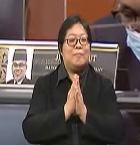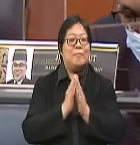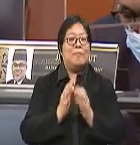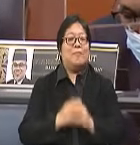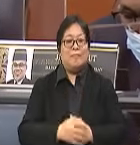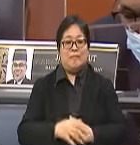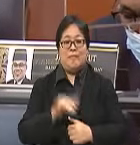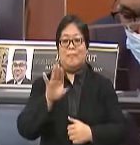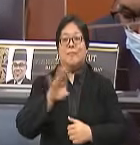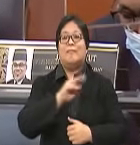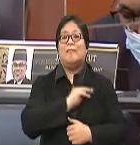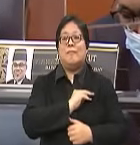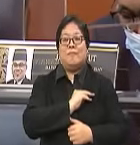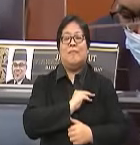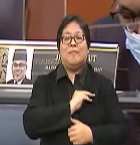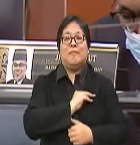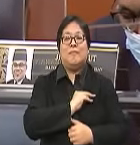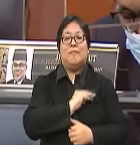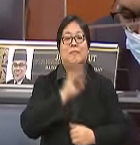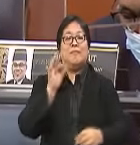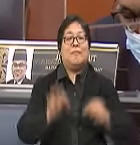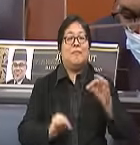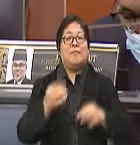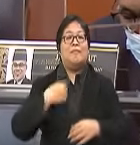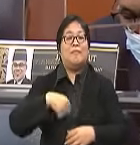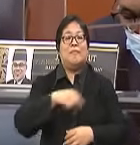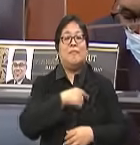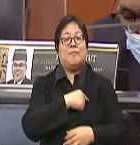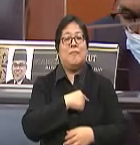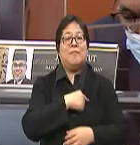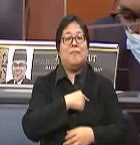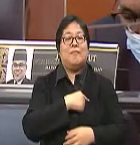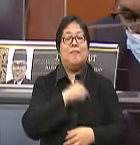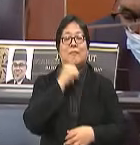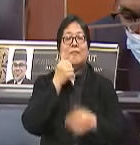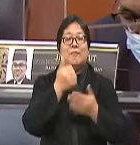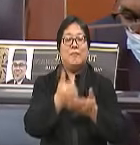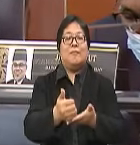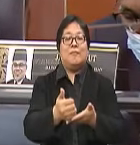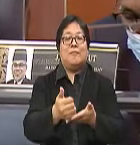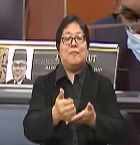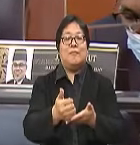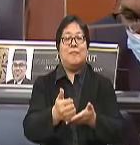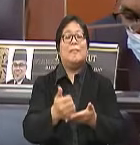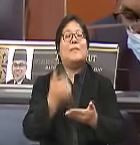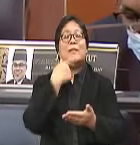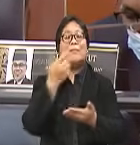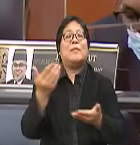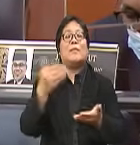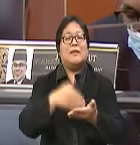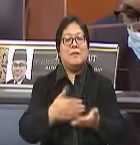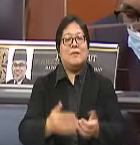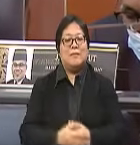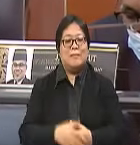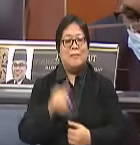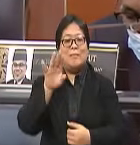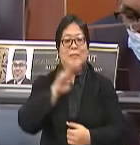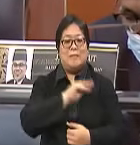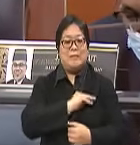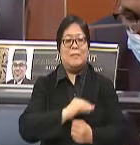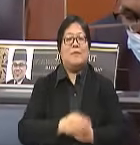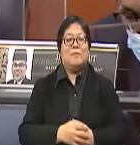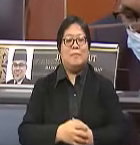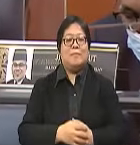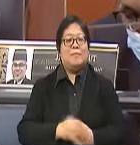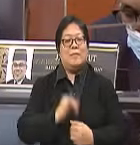yang membuat menteri jika kita tak bantu mereka siapa lagi demam menteri